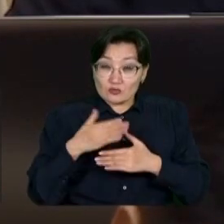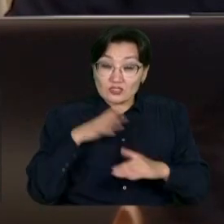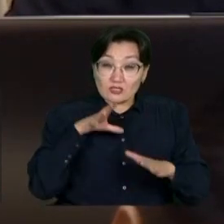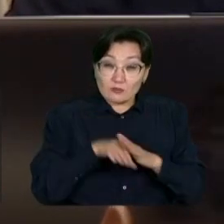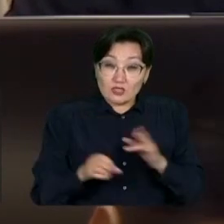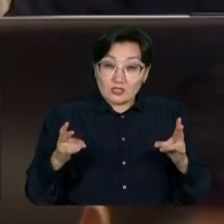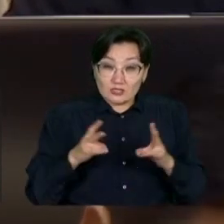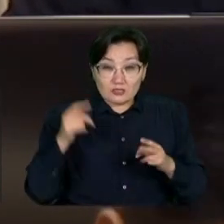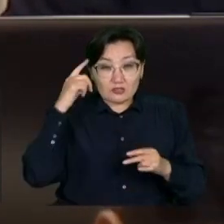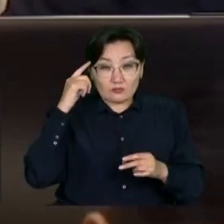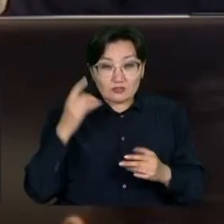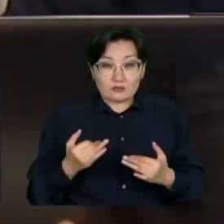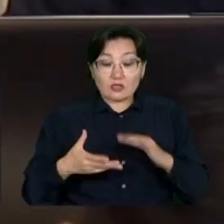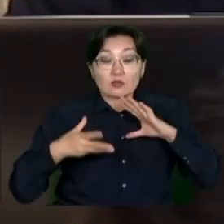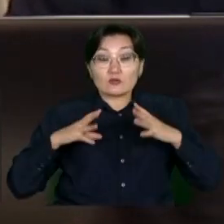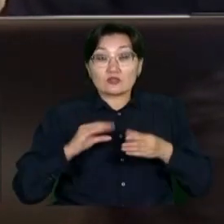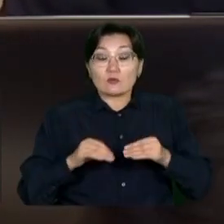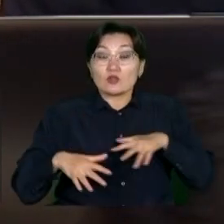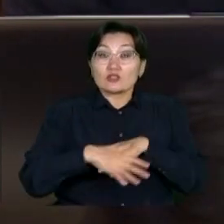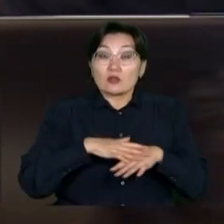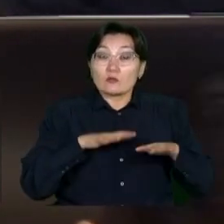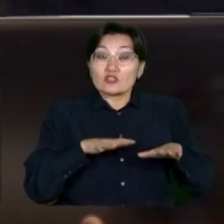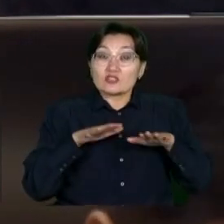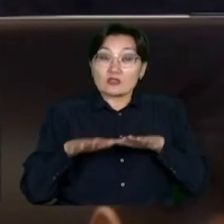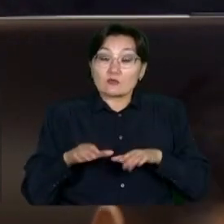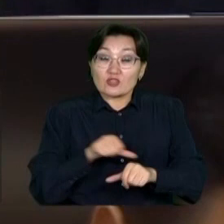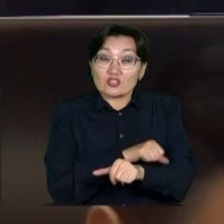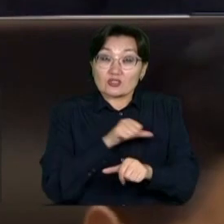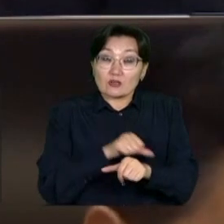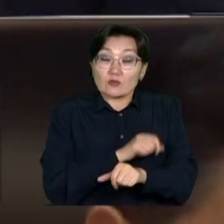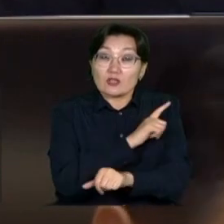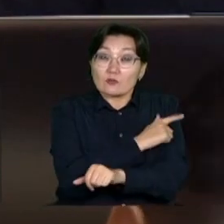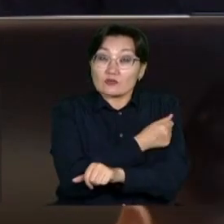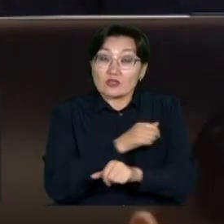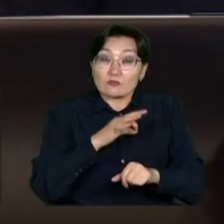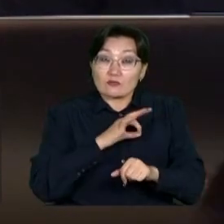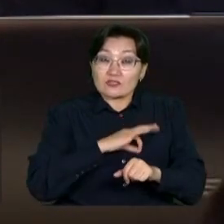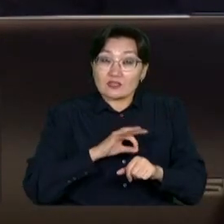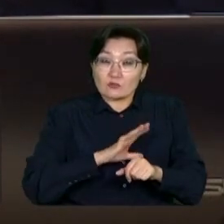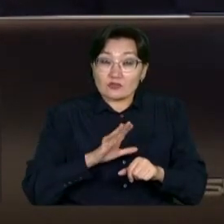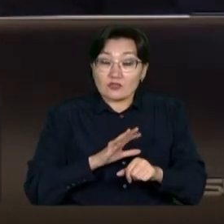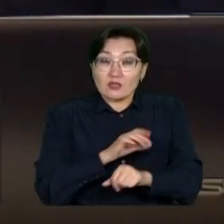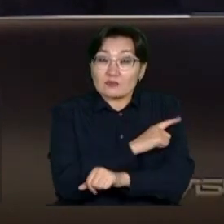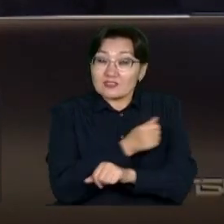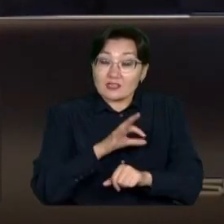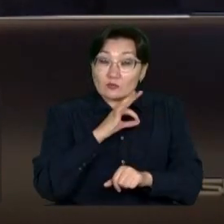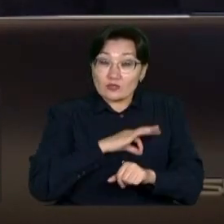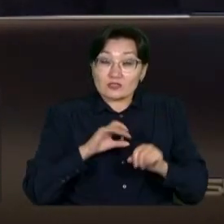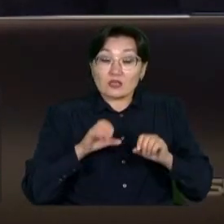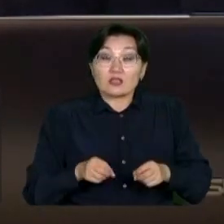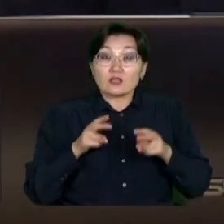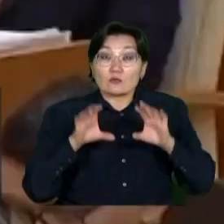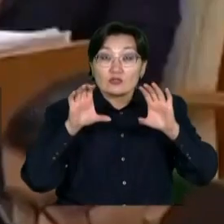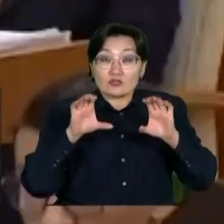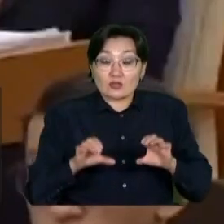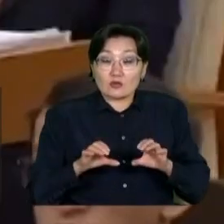енгізу қажет деп санайды. Нәтижесінде қоғамдық орындарда есірткіні медициналық емес қолдану қылмыстық заңмен, ал қалған жағдайларда